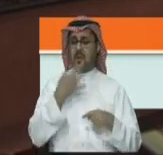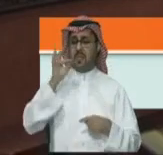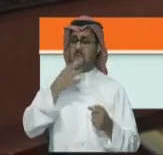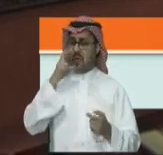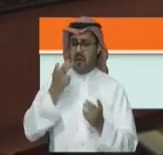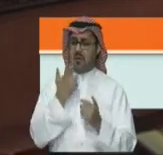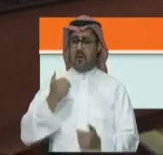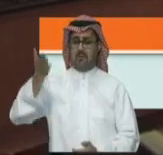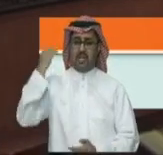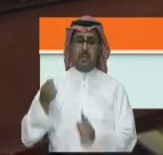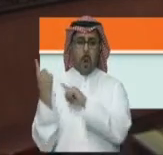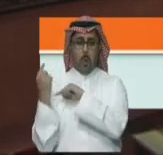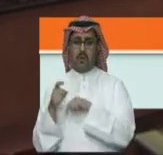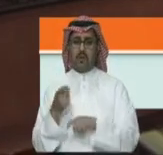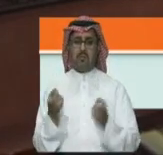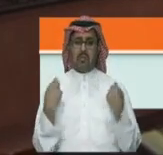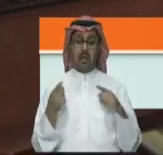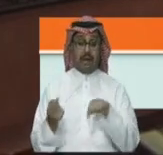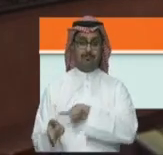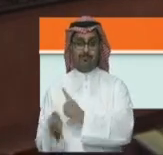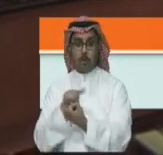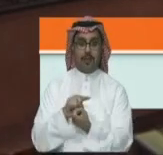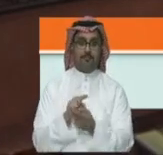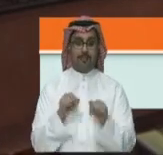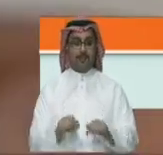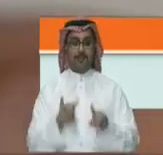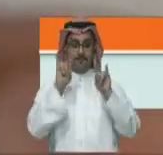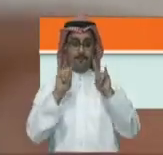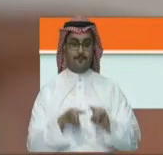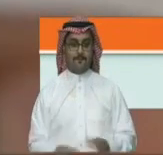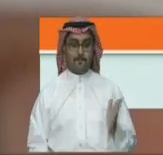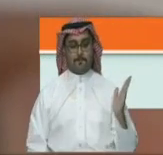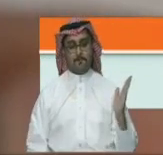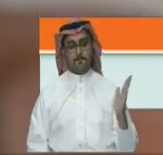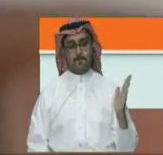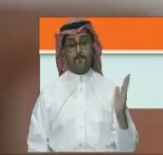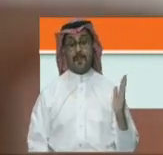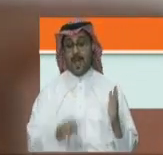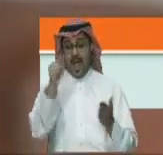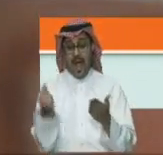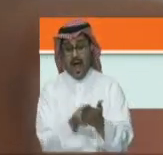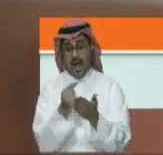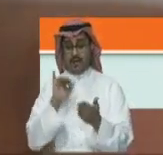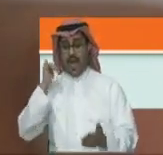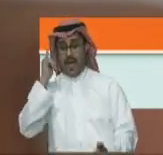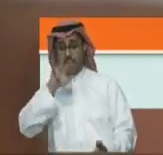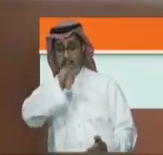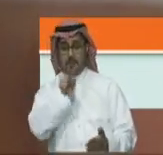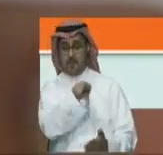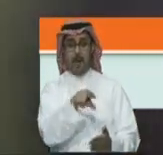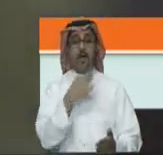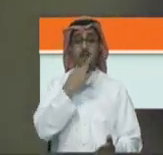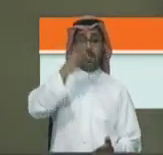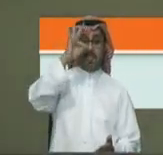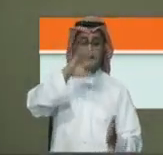مجوهرات متميزة بأسعار مناسبة وفي متناول الجميع. دمج الخط العربي في عالم تصميم